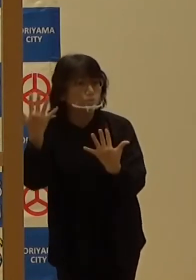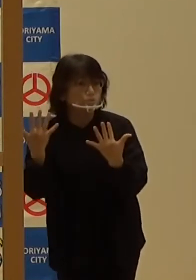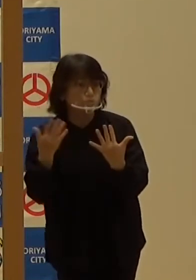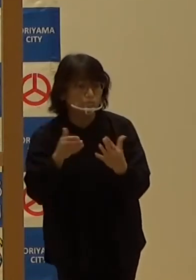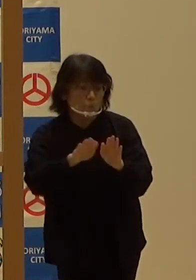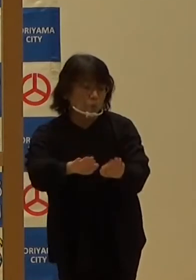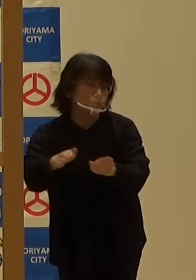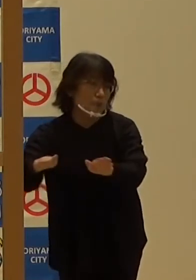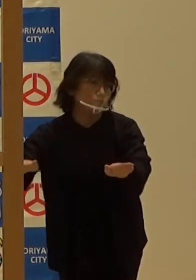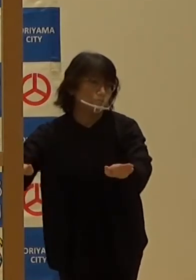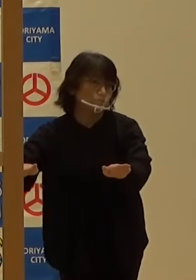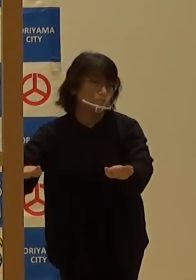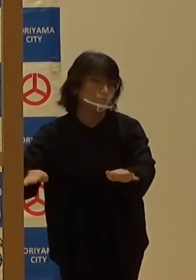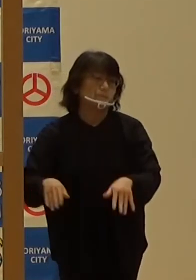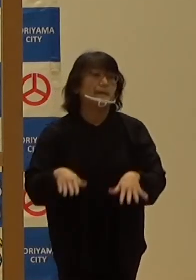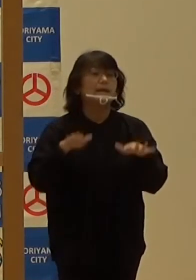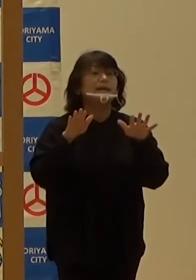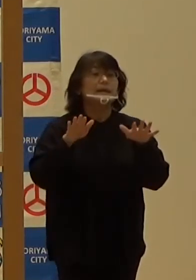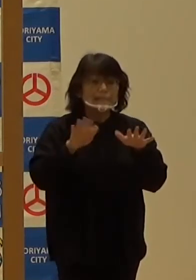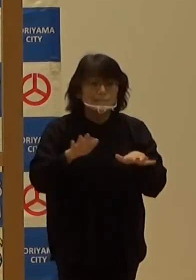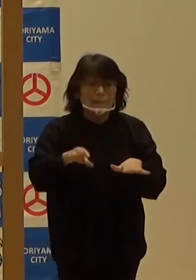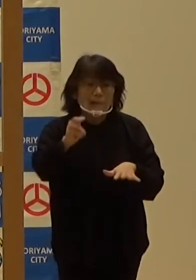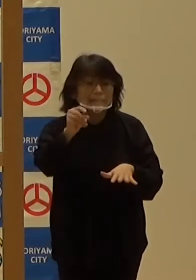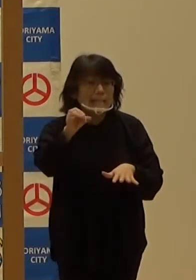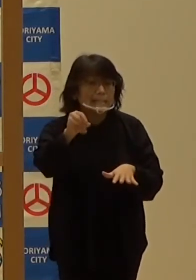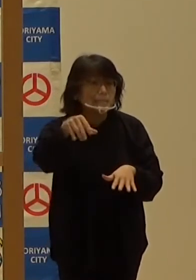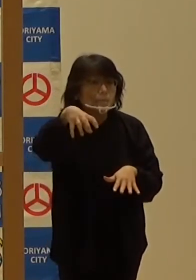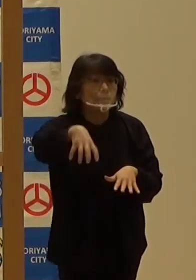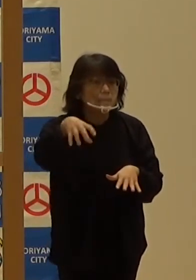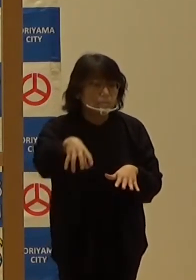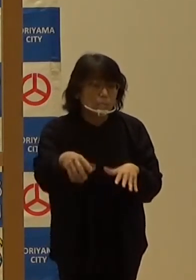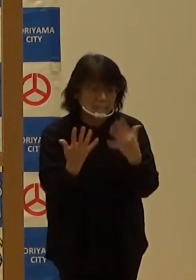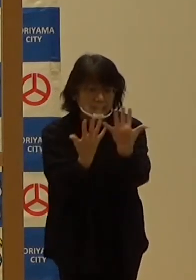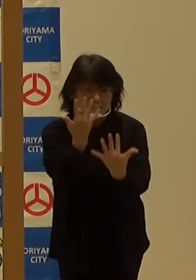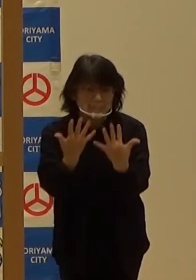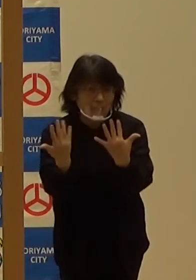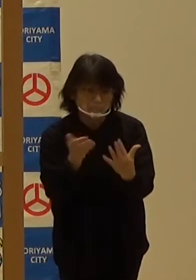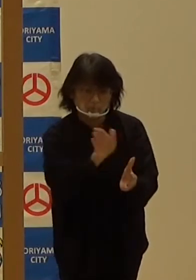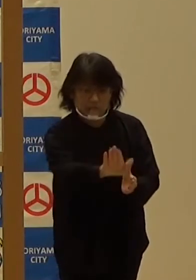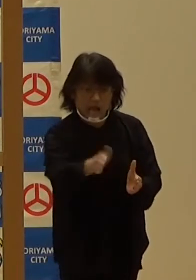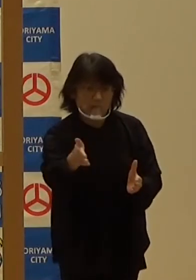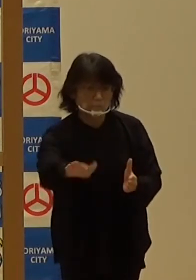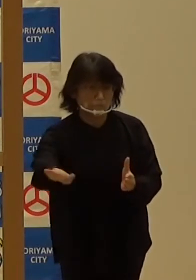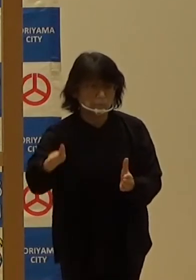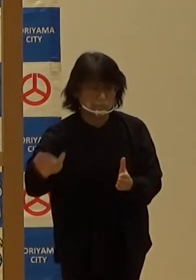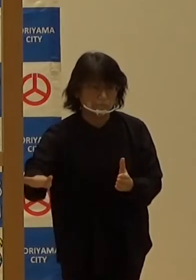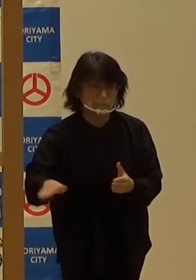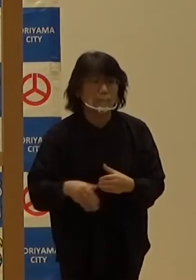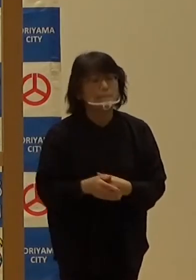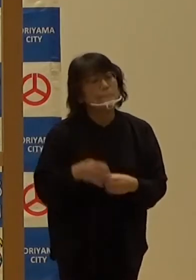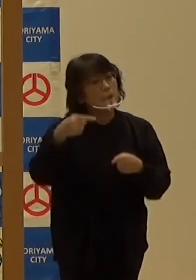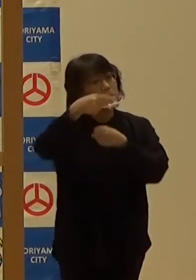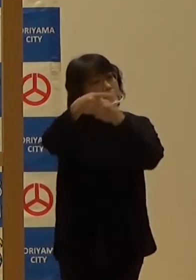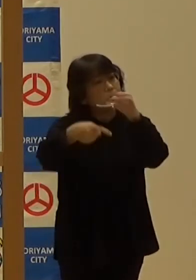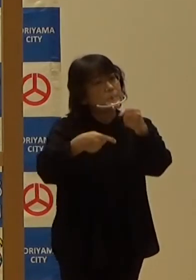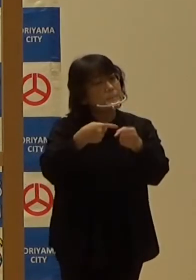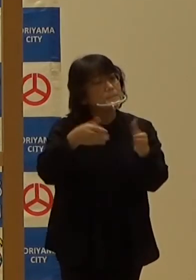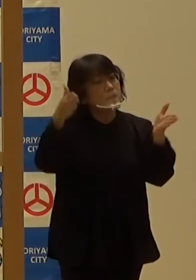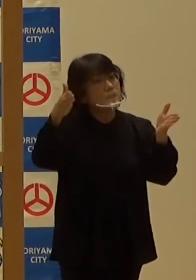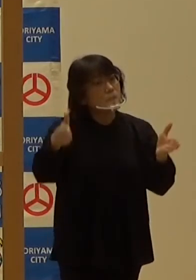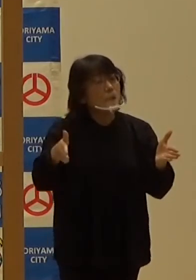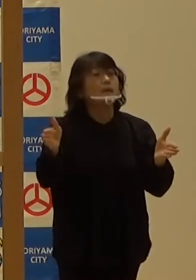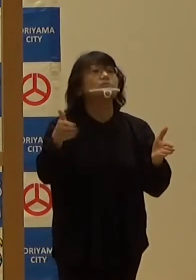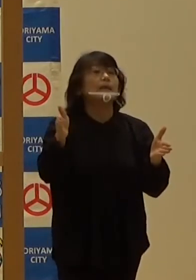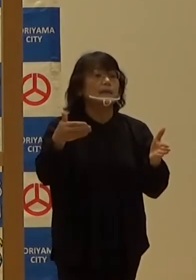今現在そこの場所って砂利道なもんですから、そこを芝生を張るようになりますので、当然約1年くらいに関し